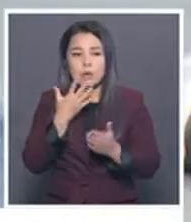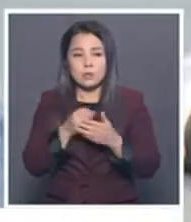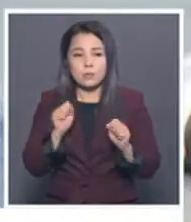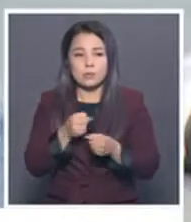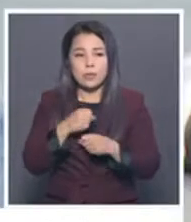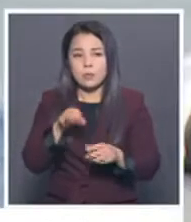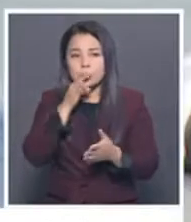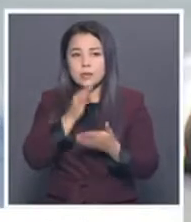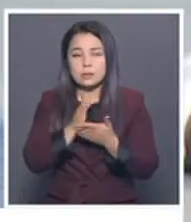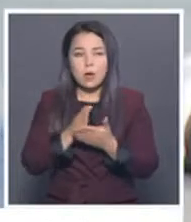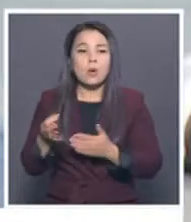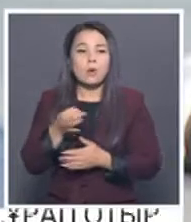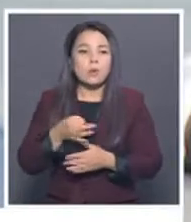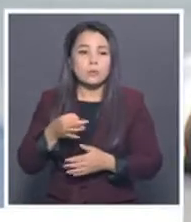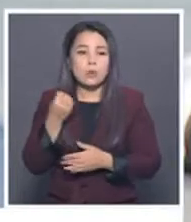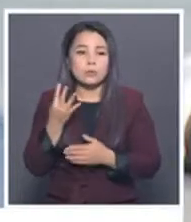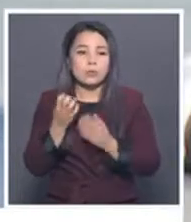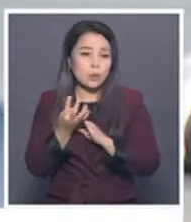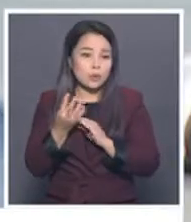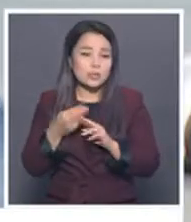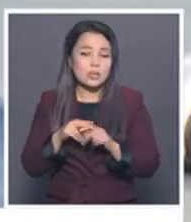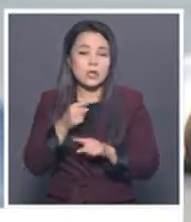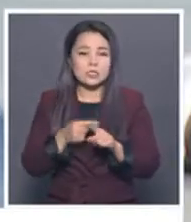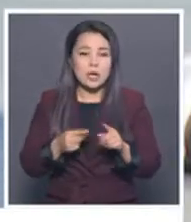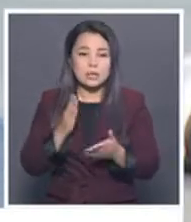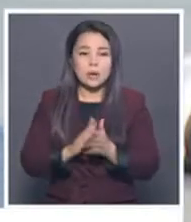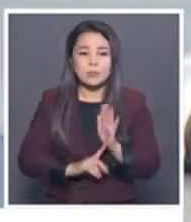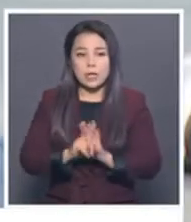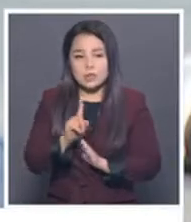емес. 14 облыс болатын болса, соның жартысы керек. Қазір